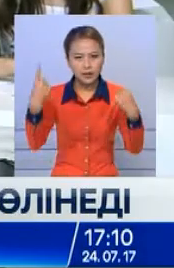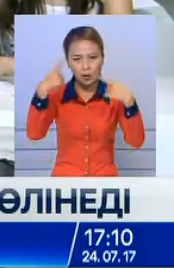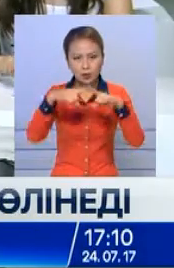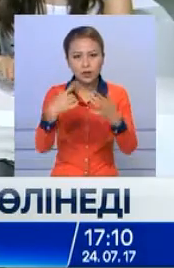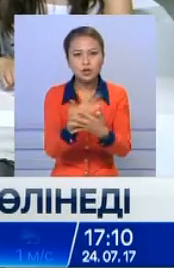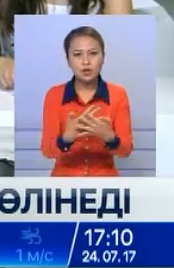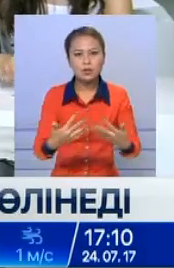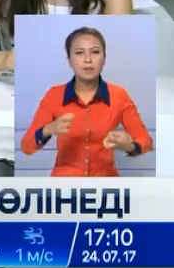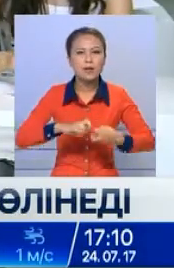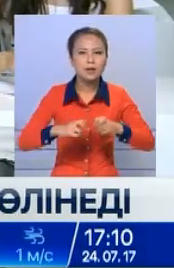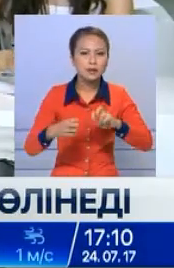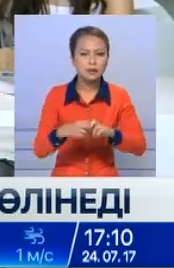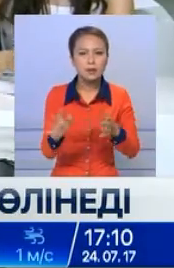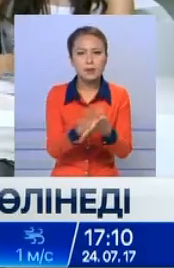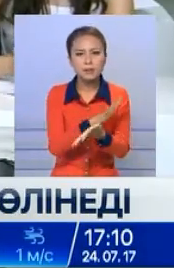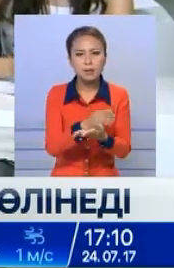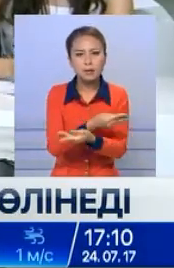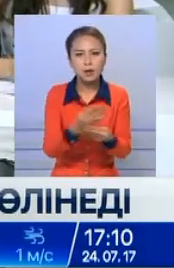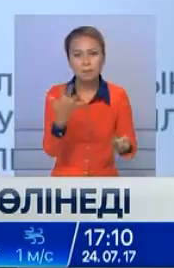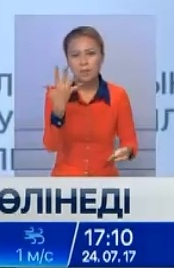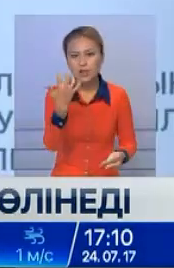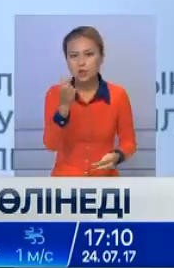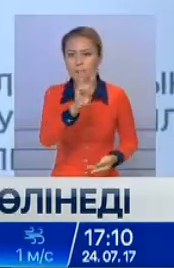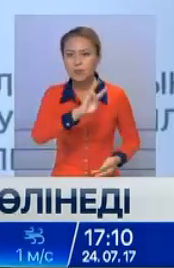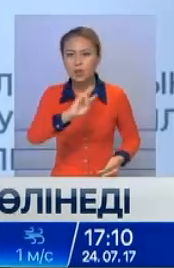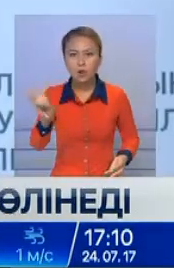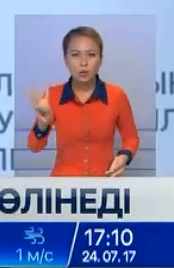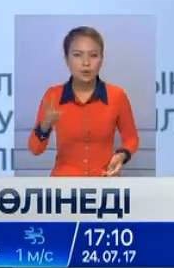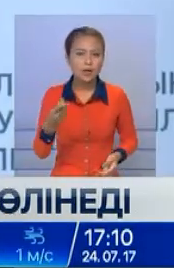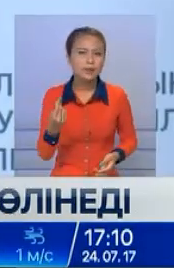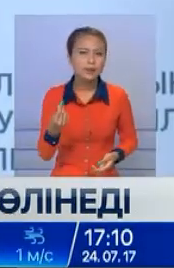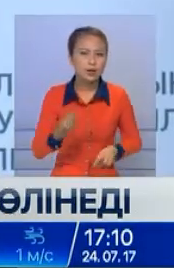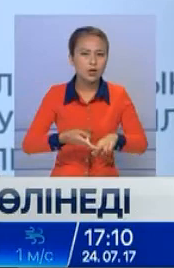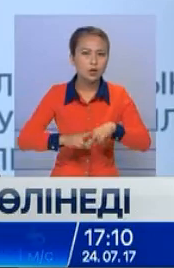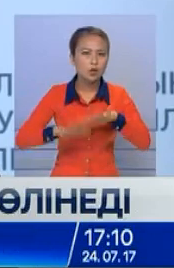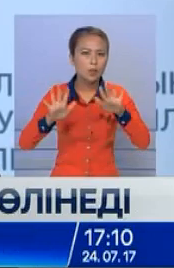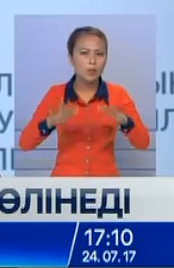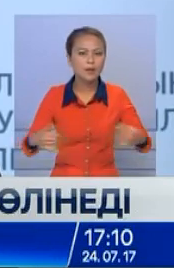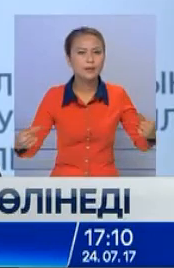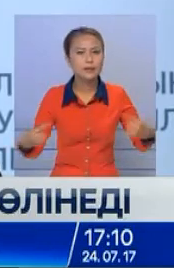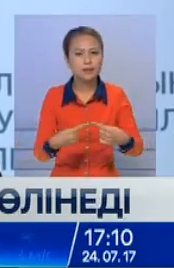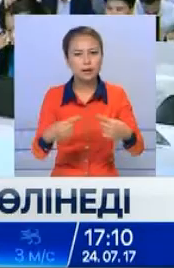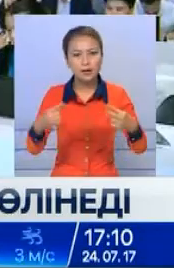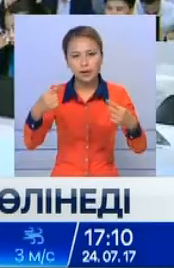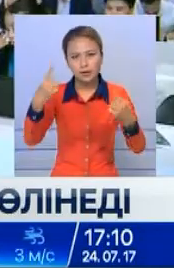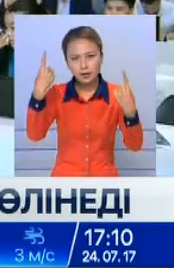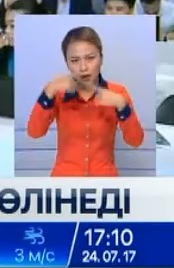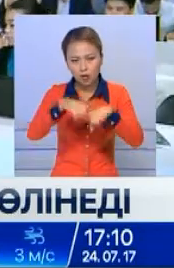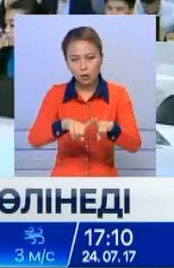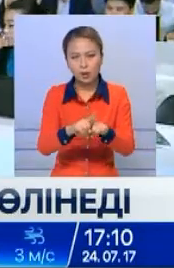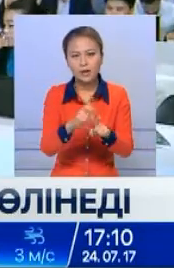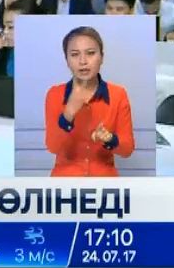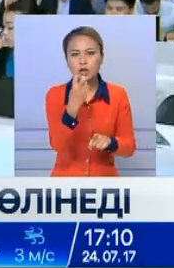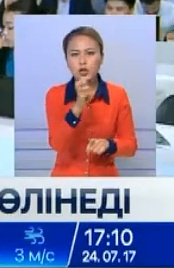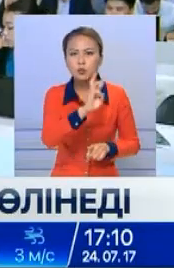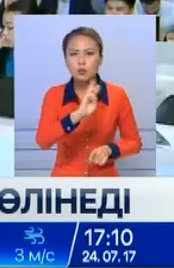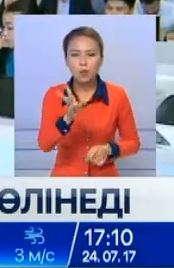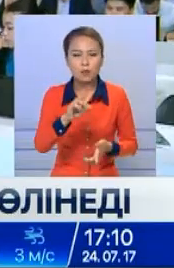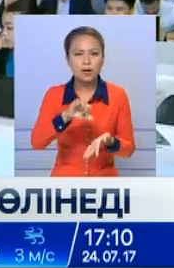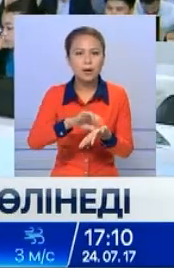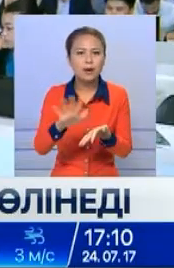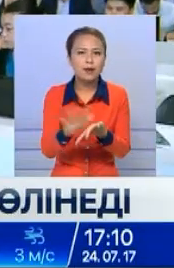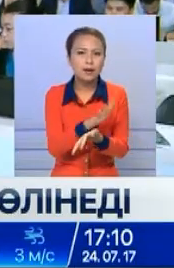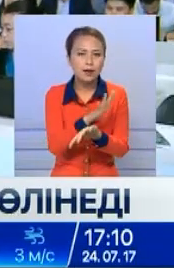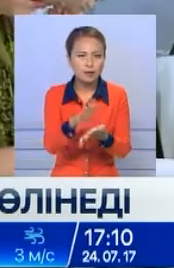Технологиялық салаларға бөлінетін грант мөлшері 500 миллион теңгеге дейін жетеді. Сонымен қатар технологияларды коммерциялауға 200 миллион теңгенің гранты